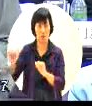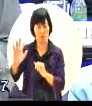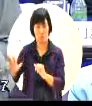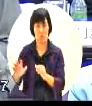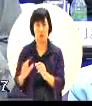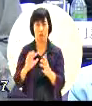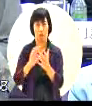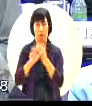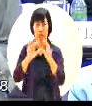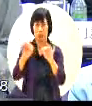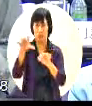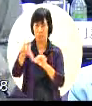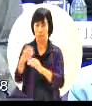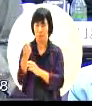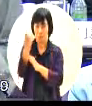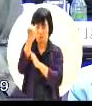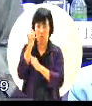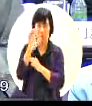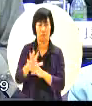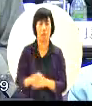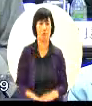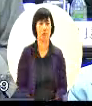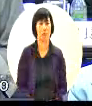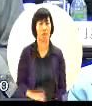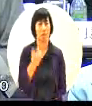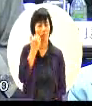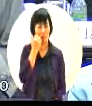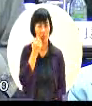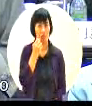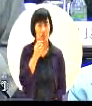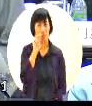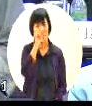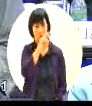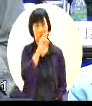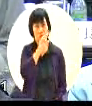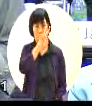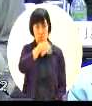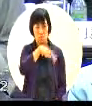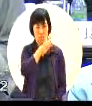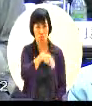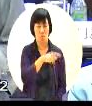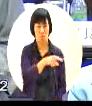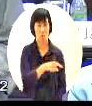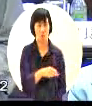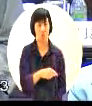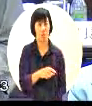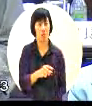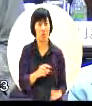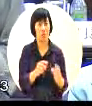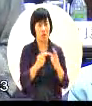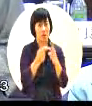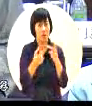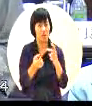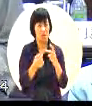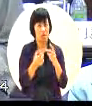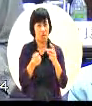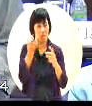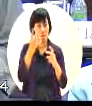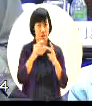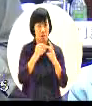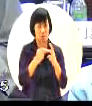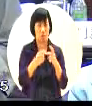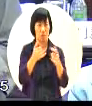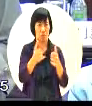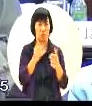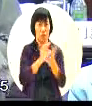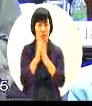有支持，安尼你看，对底下老处理尖峰荷花路。啊，顶顶啊，包括桥